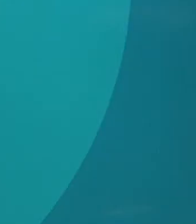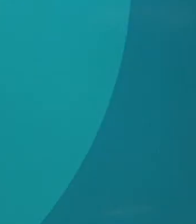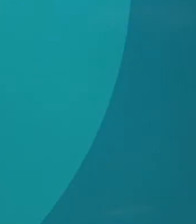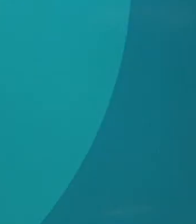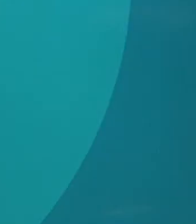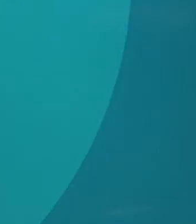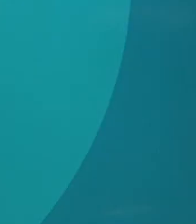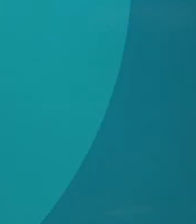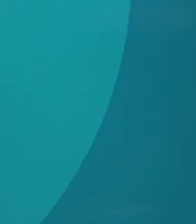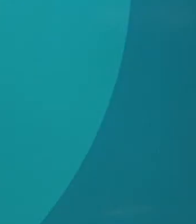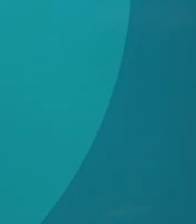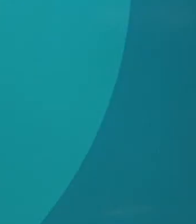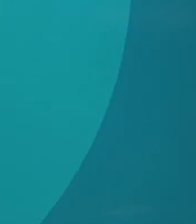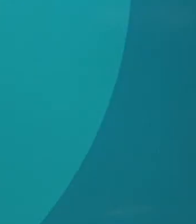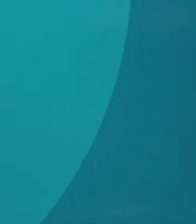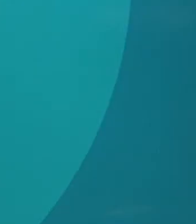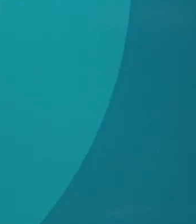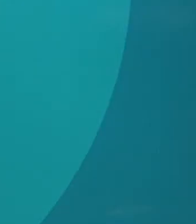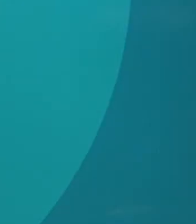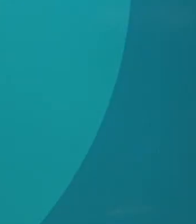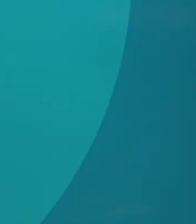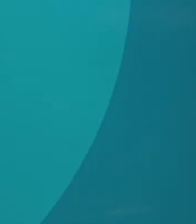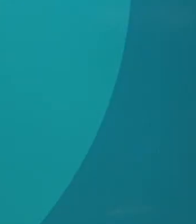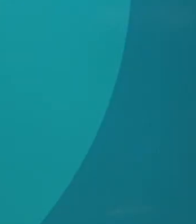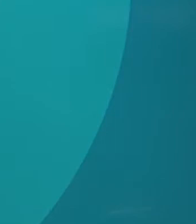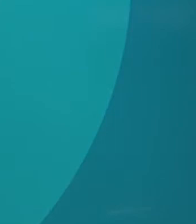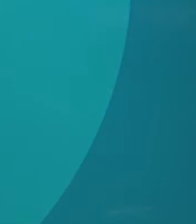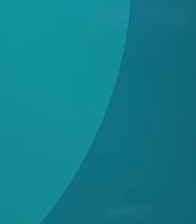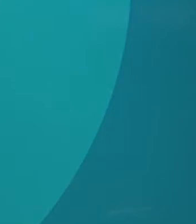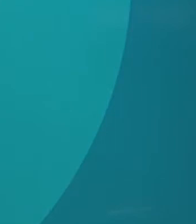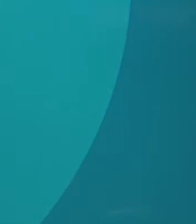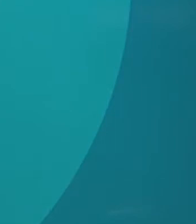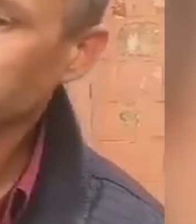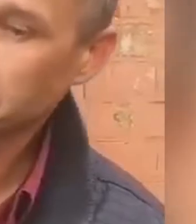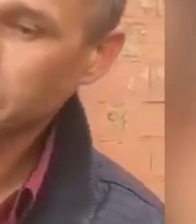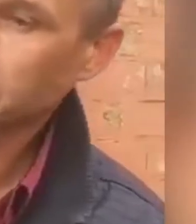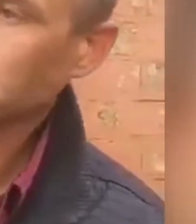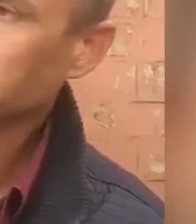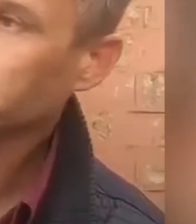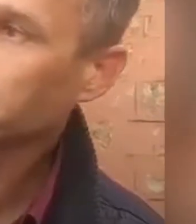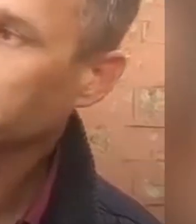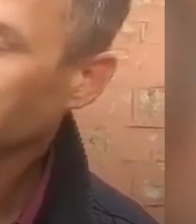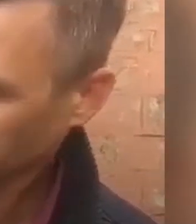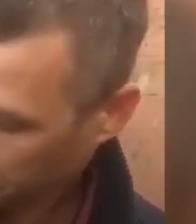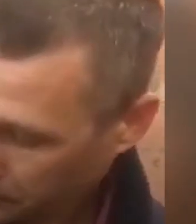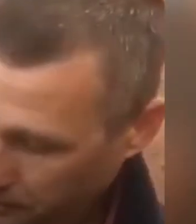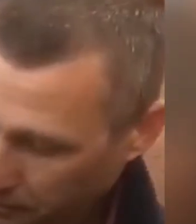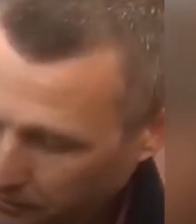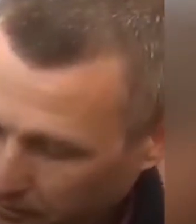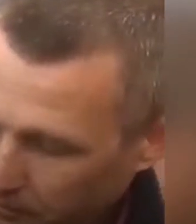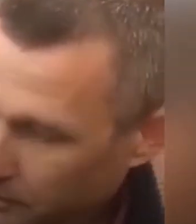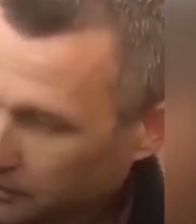особи. Ввечері того ж дня Андрія Хаєцького випустили з СІЗО. Я дуже дякую просто